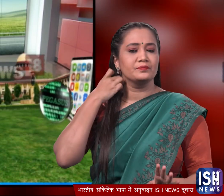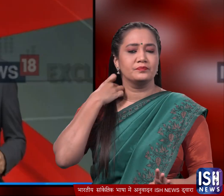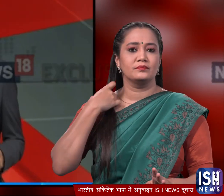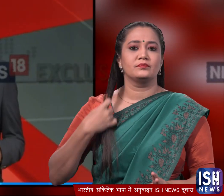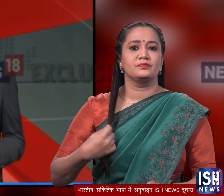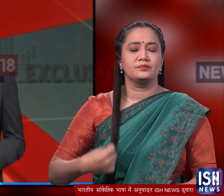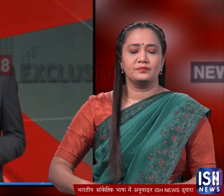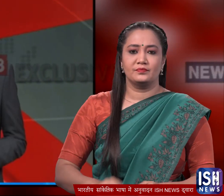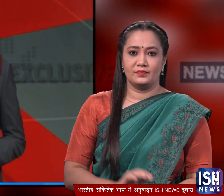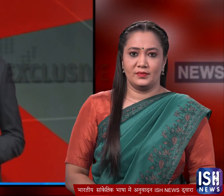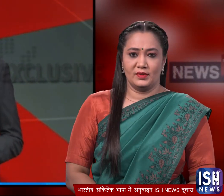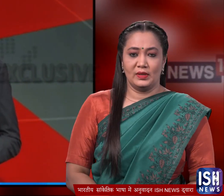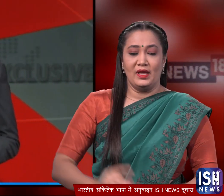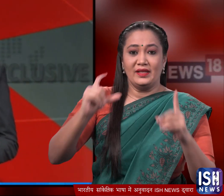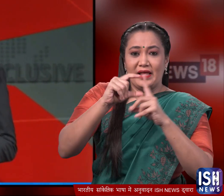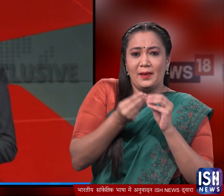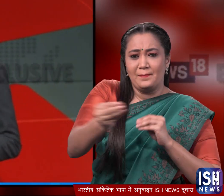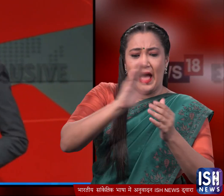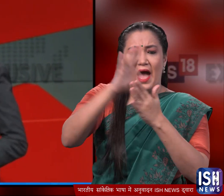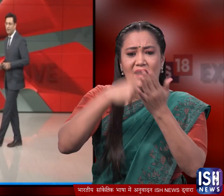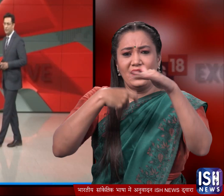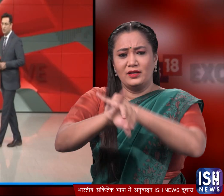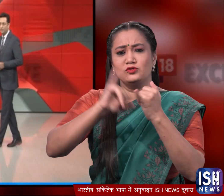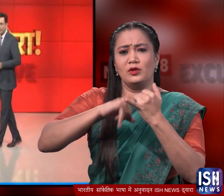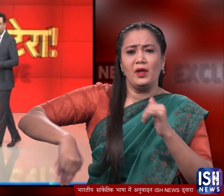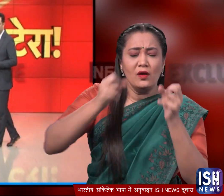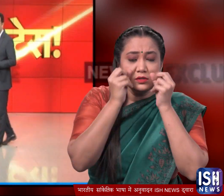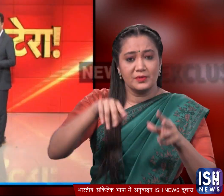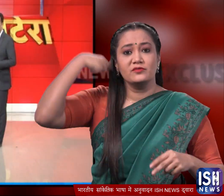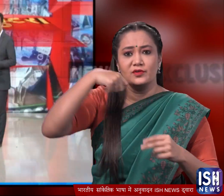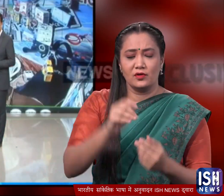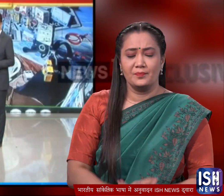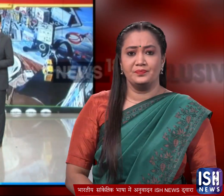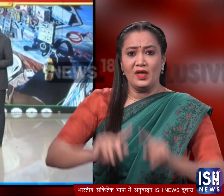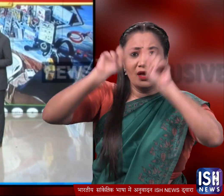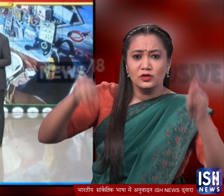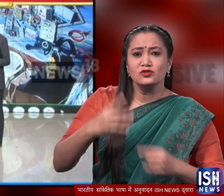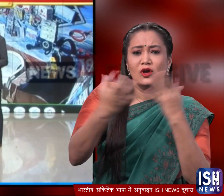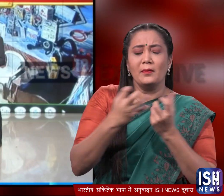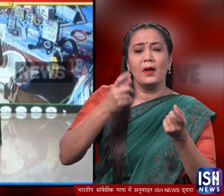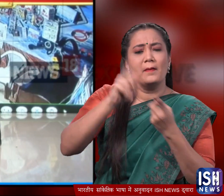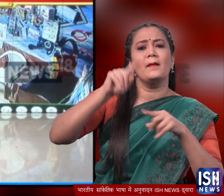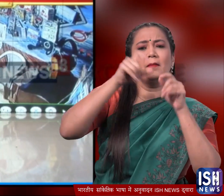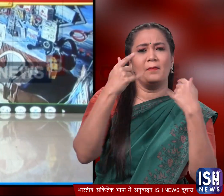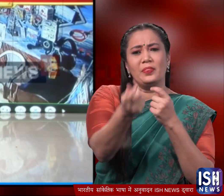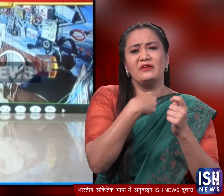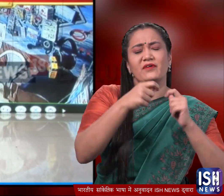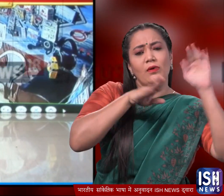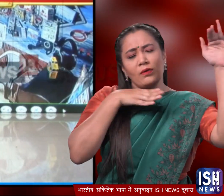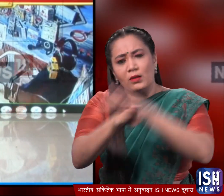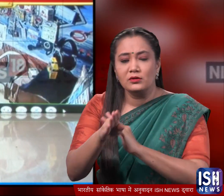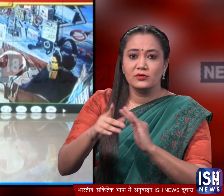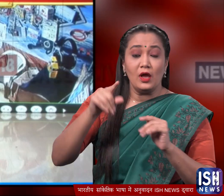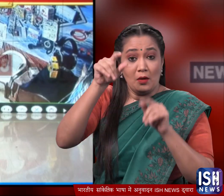दिया। दिल्ली के पास हरियाणा के सोनीपत से हैरान करने वाला वीडियो सामने आया। वहां एक दुकान में कुछ लुटेरों ने धावा बोल दिया, लेकिन दुकानदार